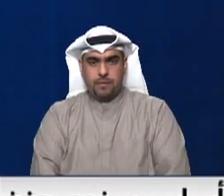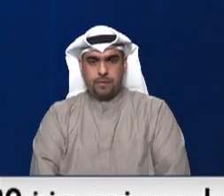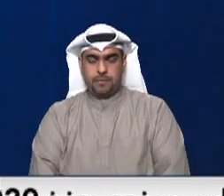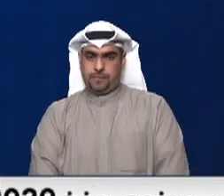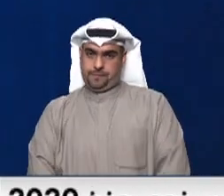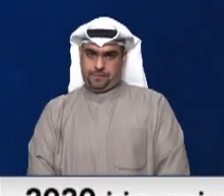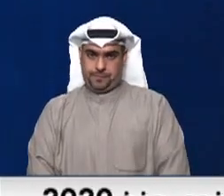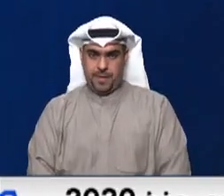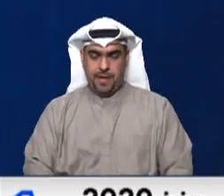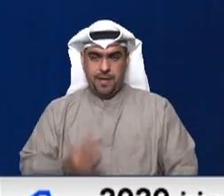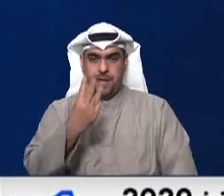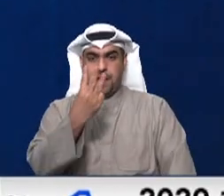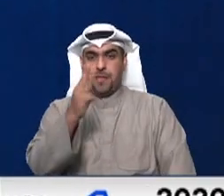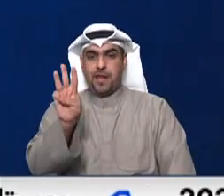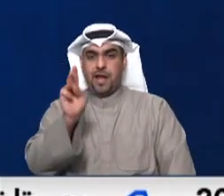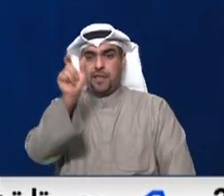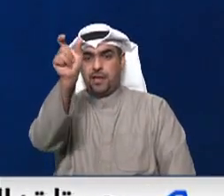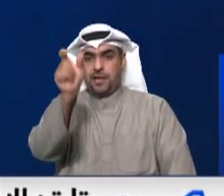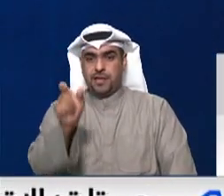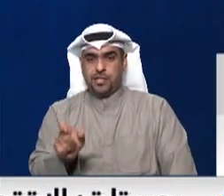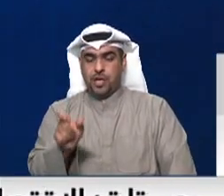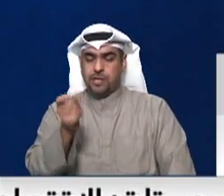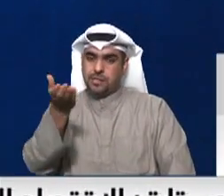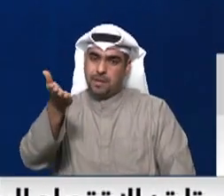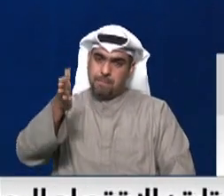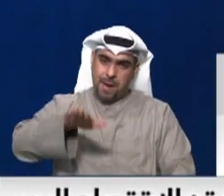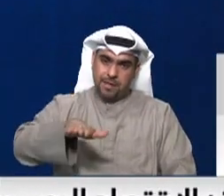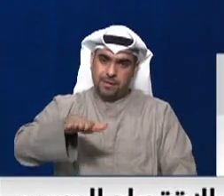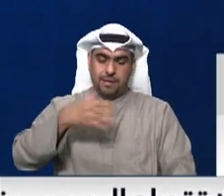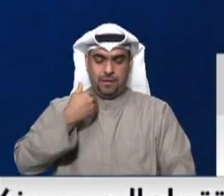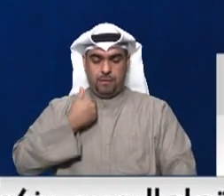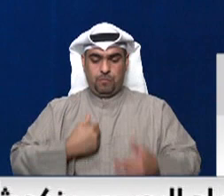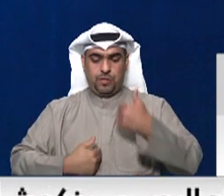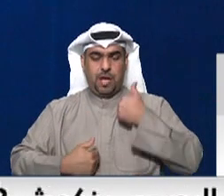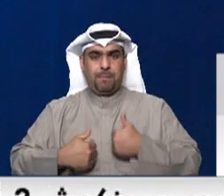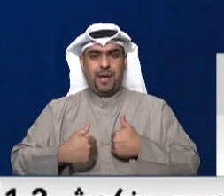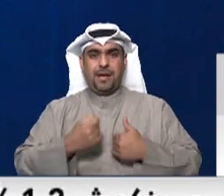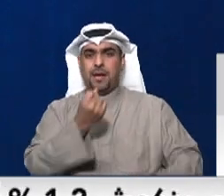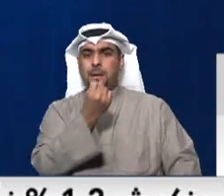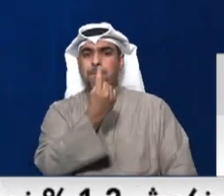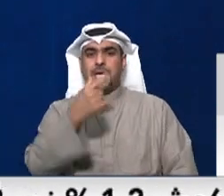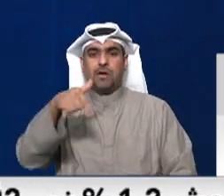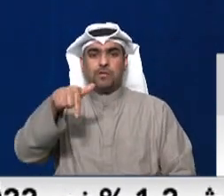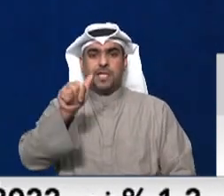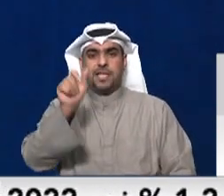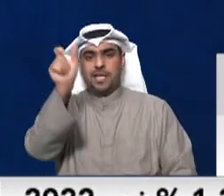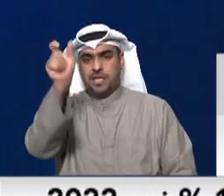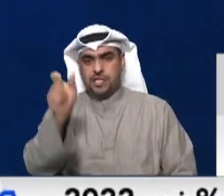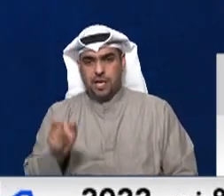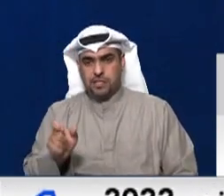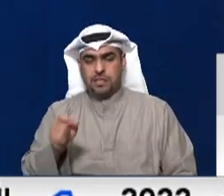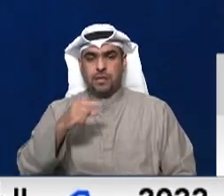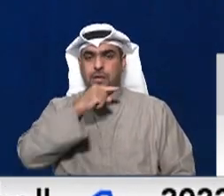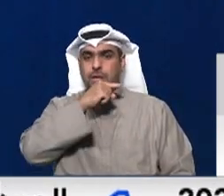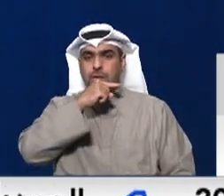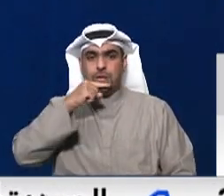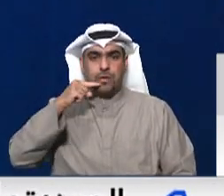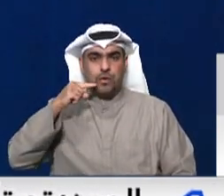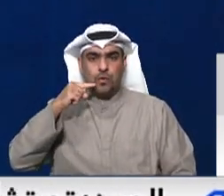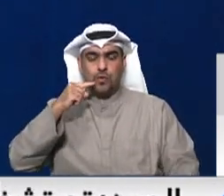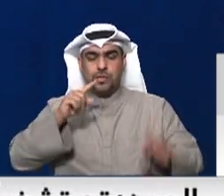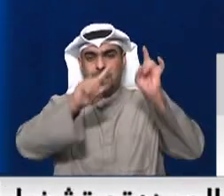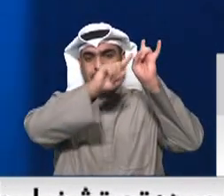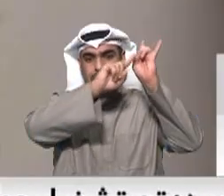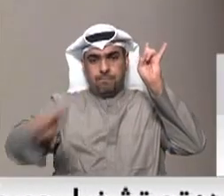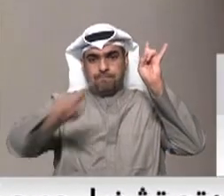قتل 30 شخصا على الاقل واصيب اكثر من 160 اخرين جراء ضربات شنتها روسيا على